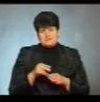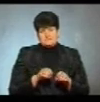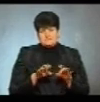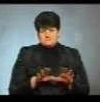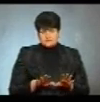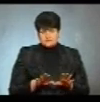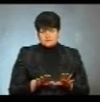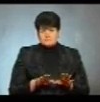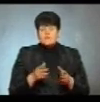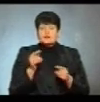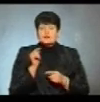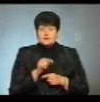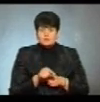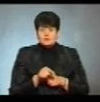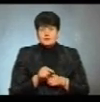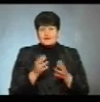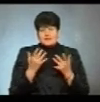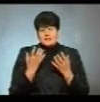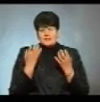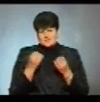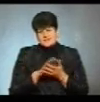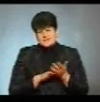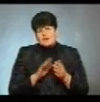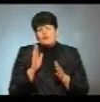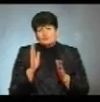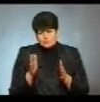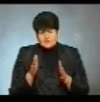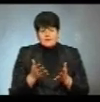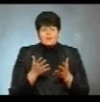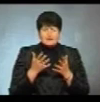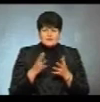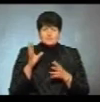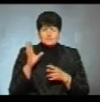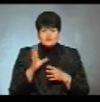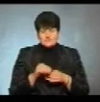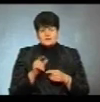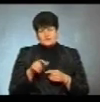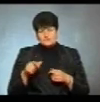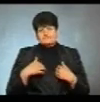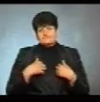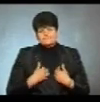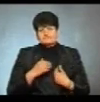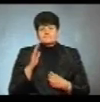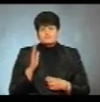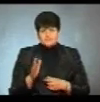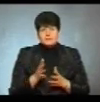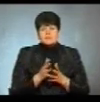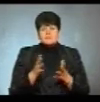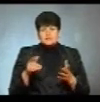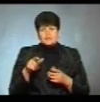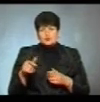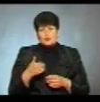Тому, якщо кілька ще таких заяв буде, ясно, ці очікування не виправдаються, тому що найбільше люди